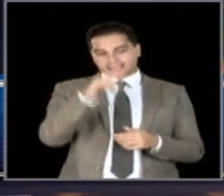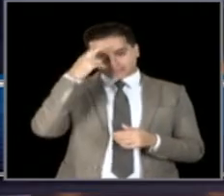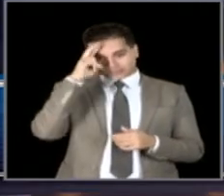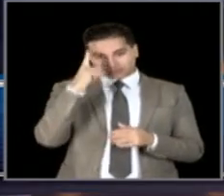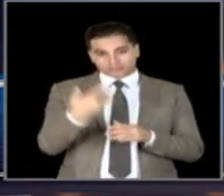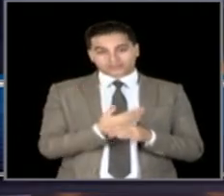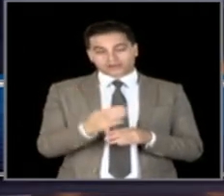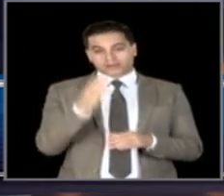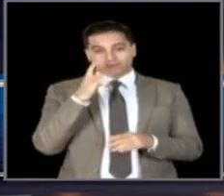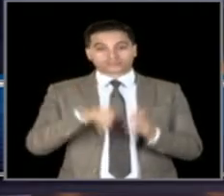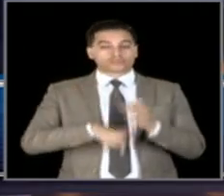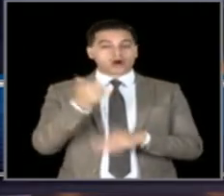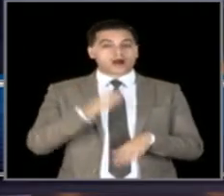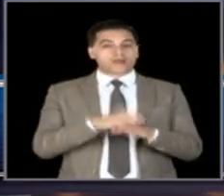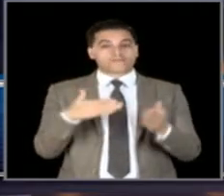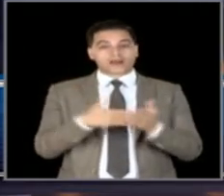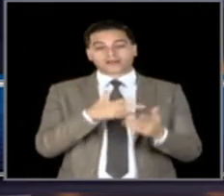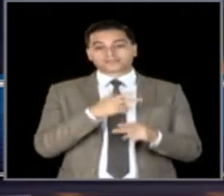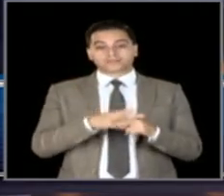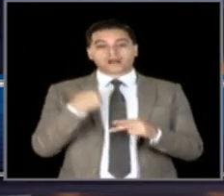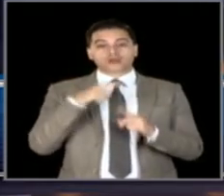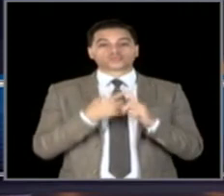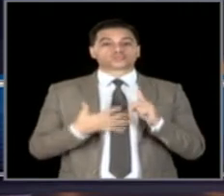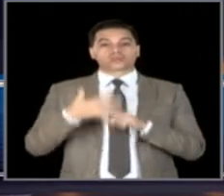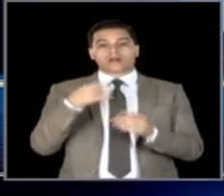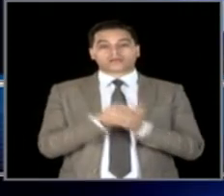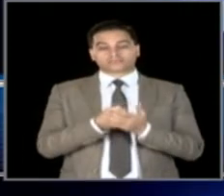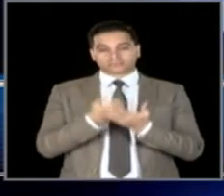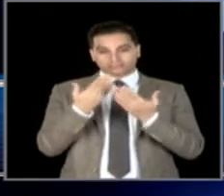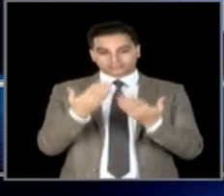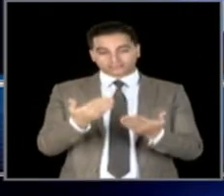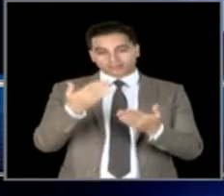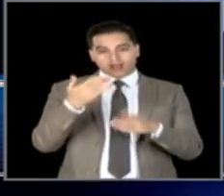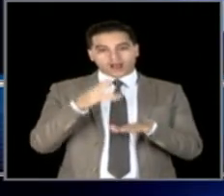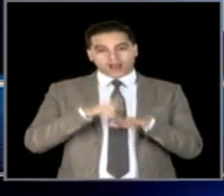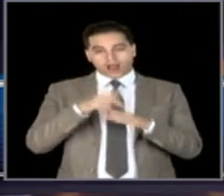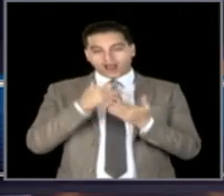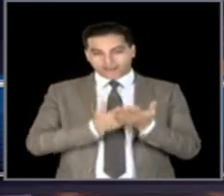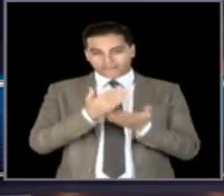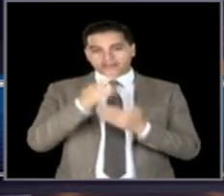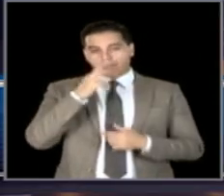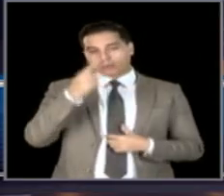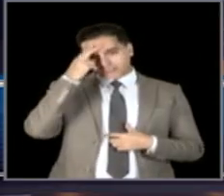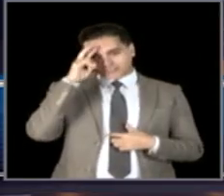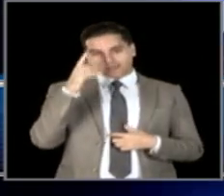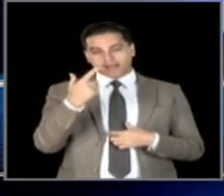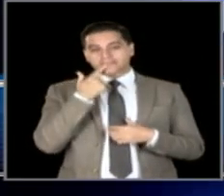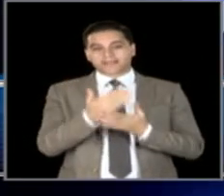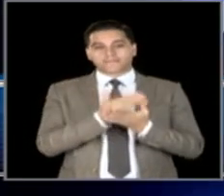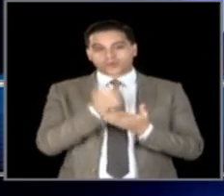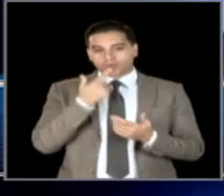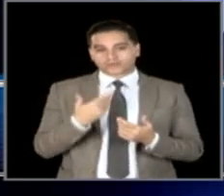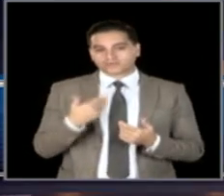الغزالي حصلت على اللقب من رئيس الوزراء هقول لكم اسمه بعد اجابتك